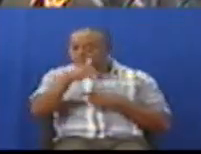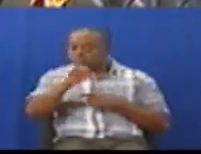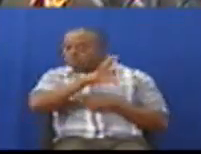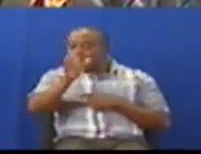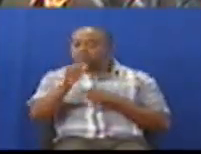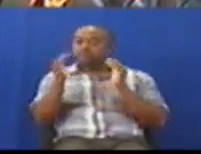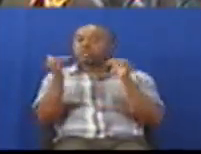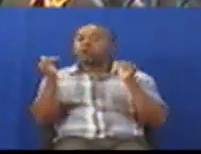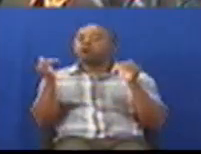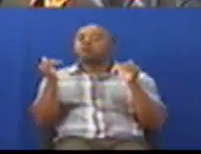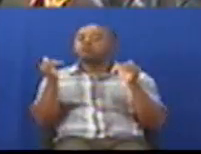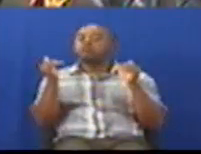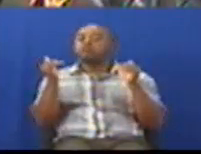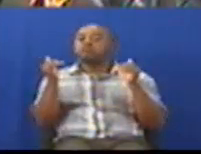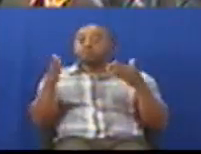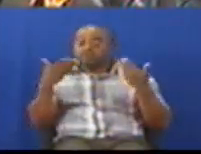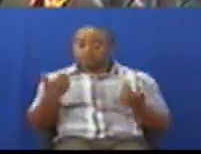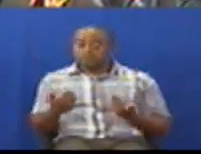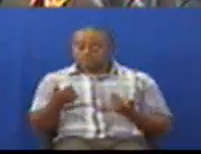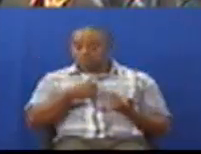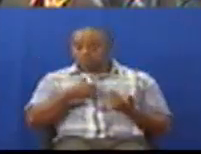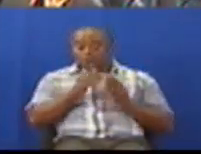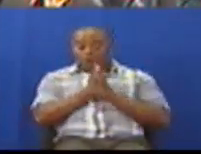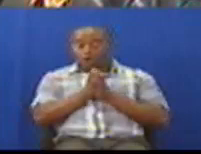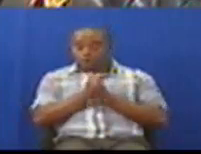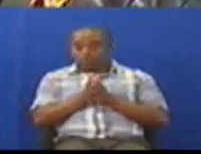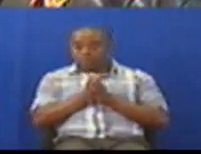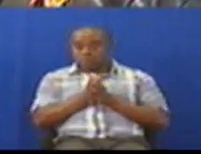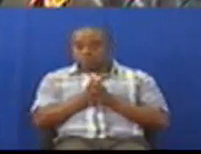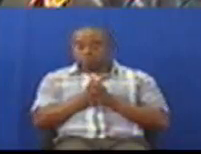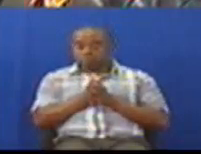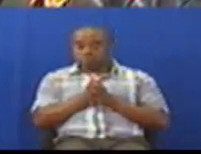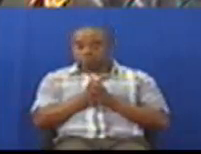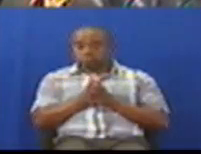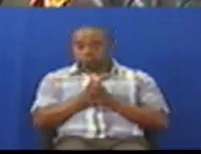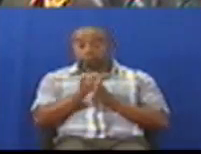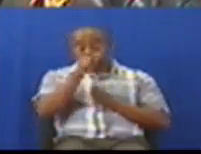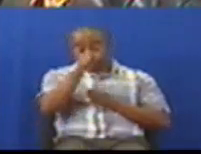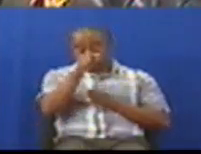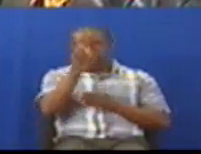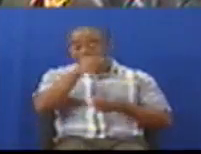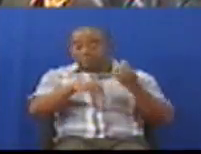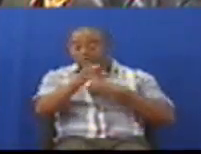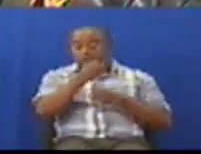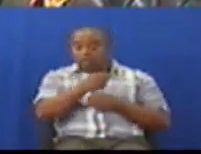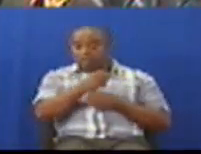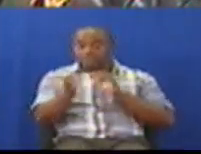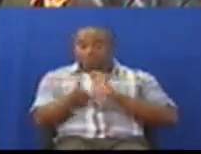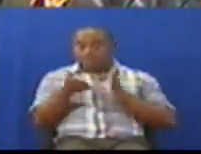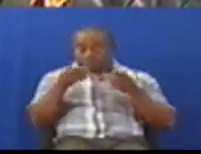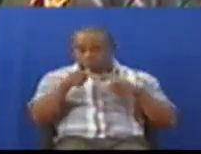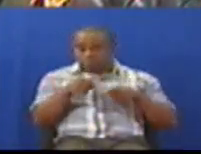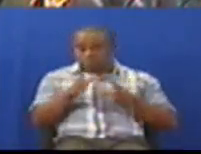sawa sawa. Sasa niwaombe, kwa sababu hii michango ya bajeti ndio imeanza, ni vizuri sana